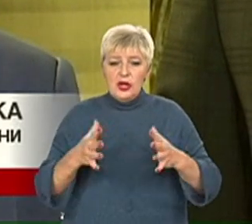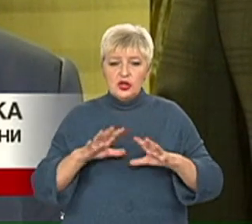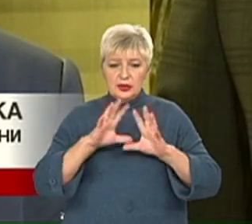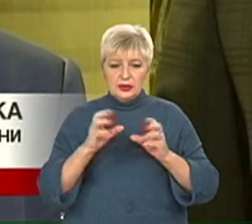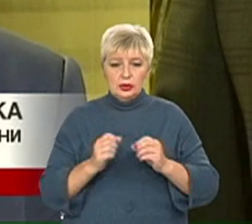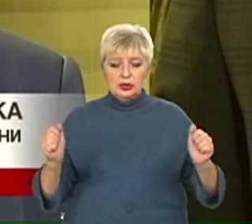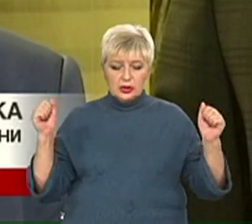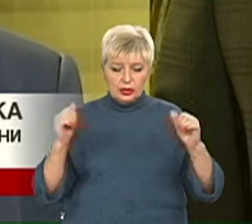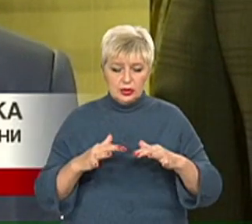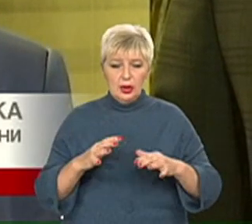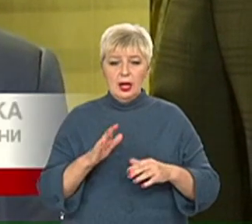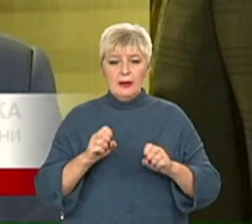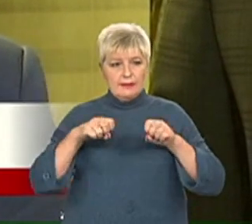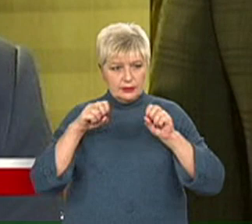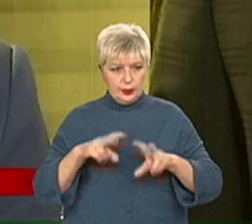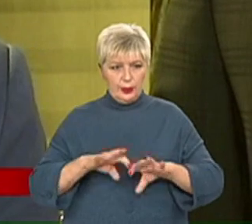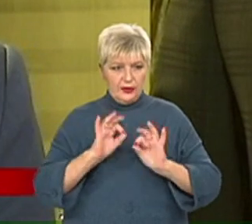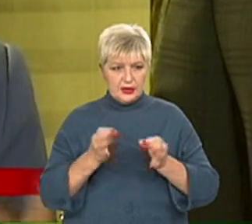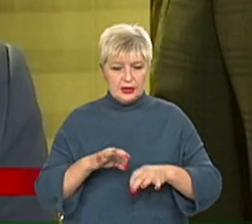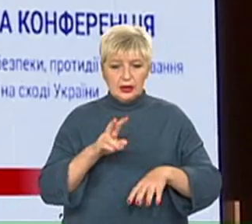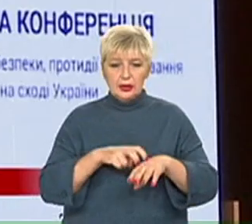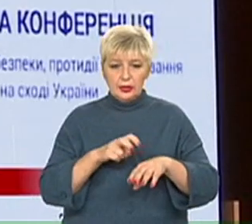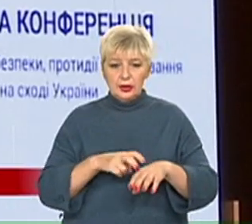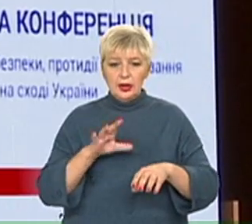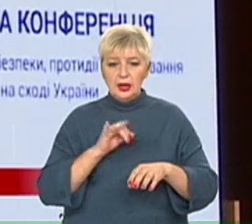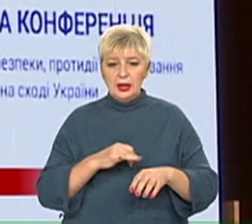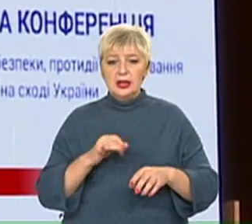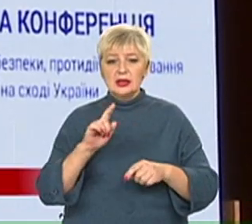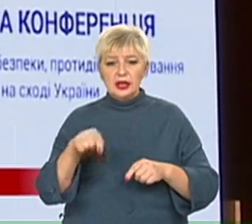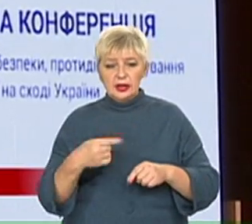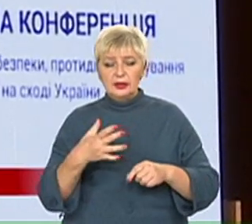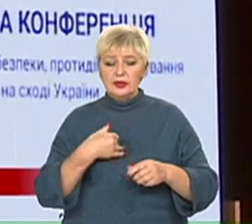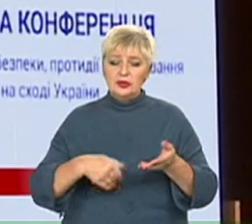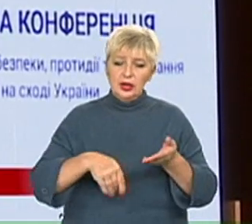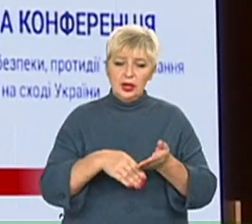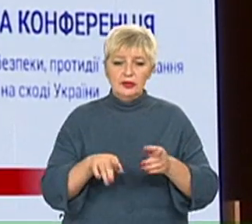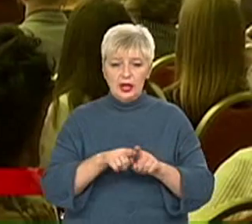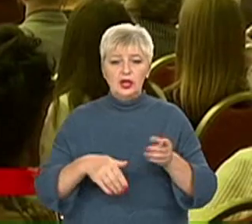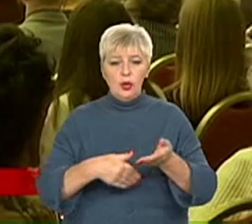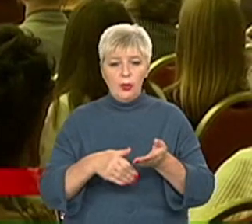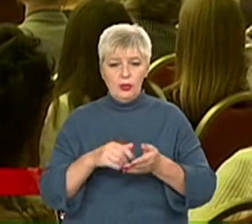і фаховість лікарів, а також і власна і затребуваність в такій допомозі.